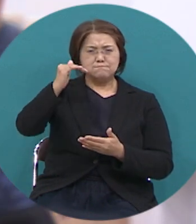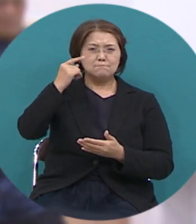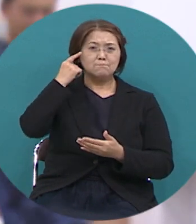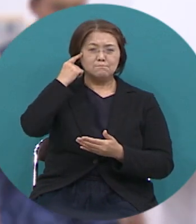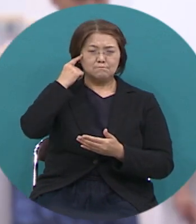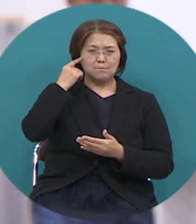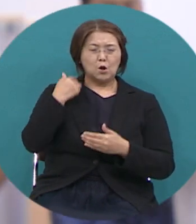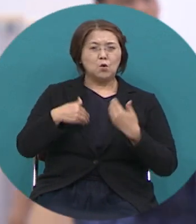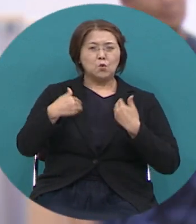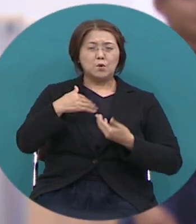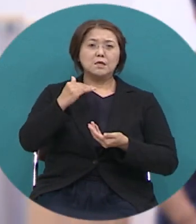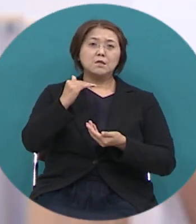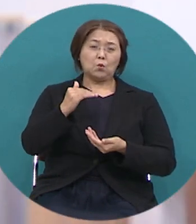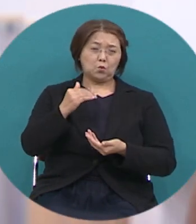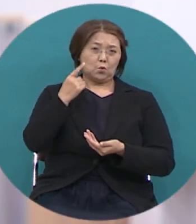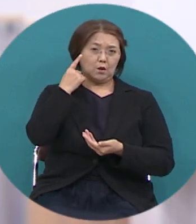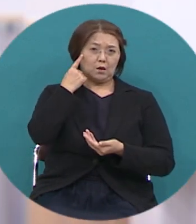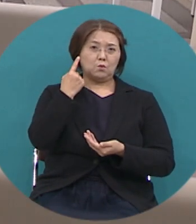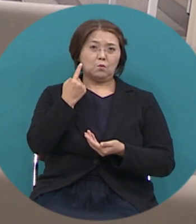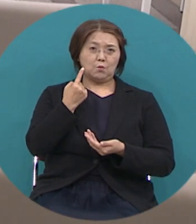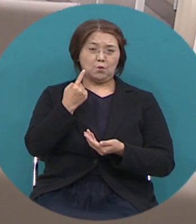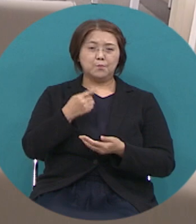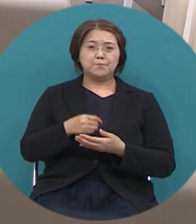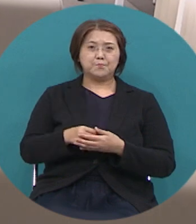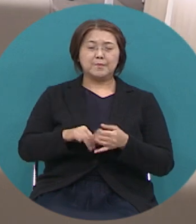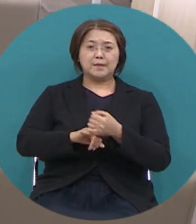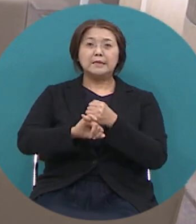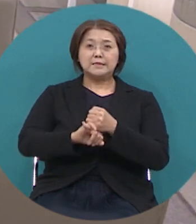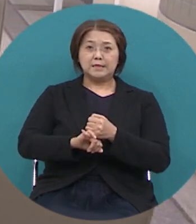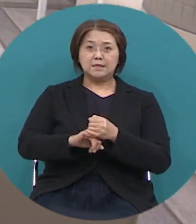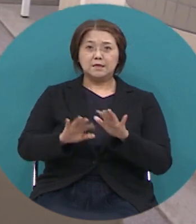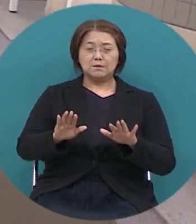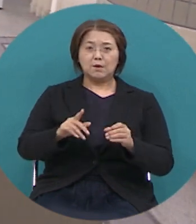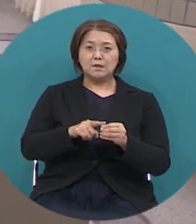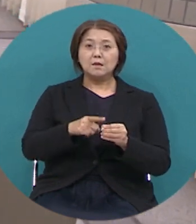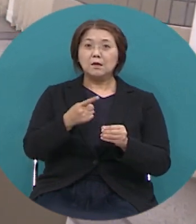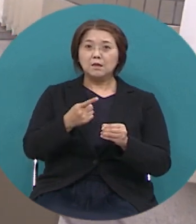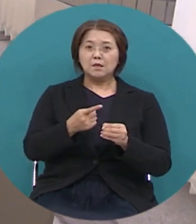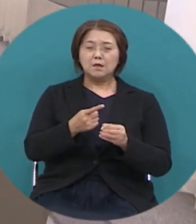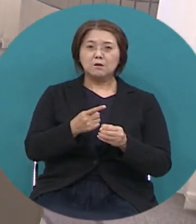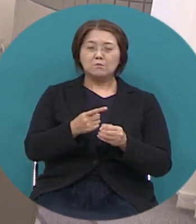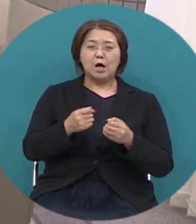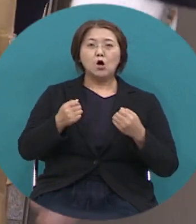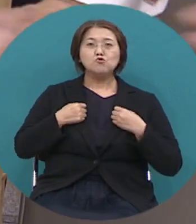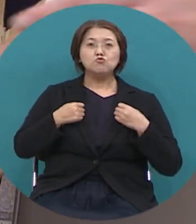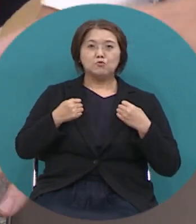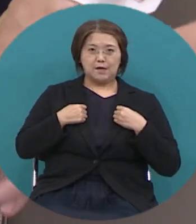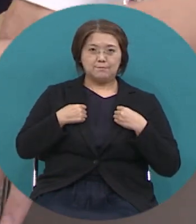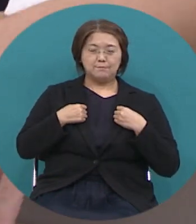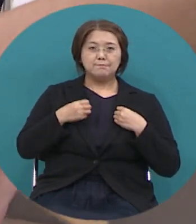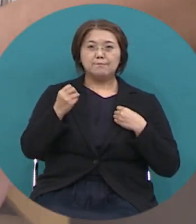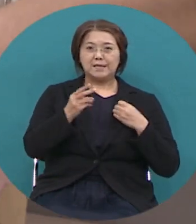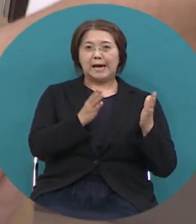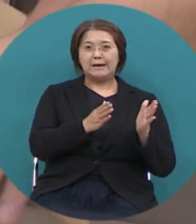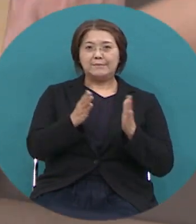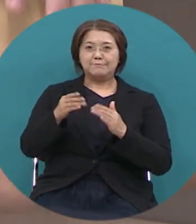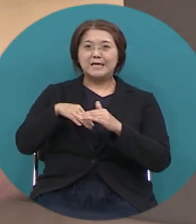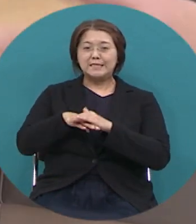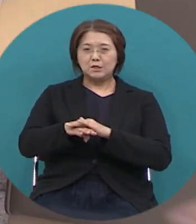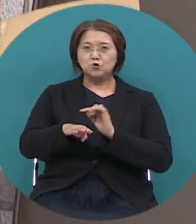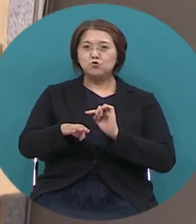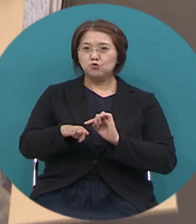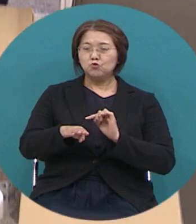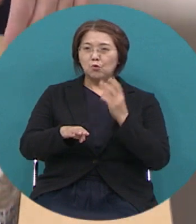とてもありがたいことだと思っております。ぜひこの機会に、訓練もそうですけども、例えば備蓄の確認ですと